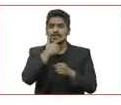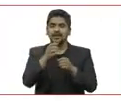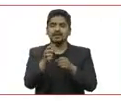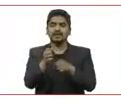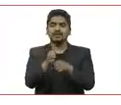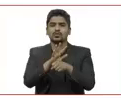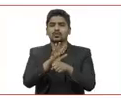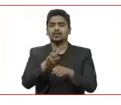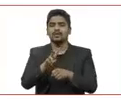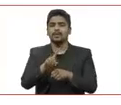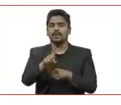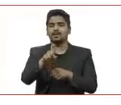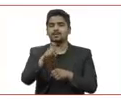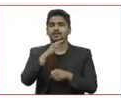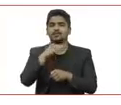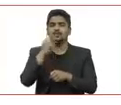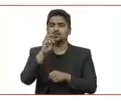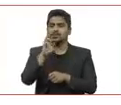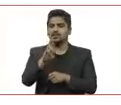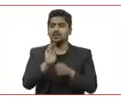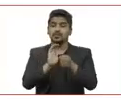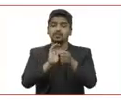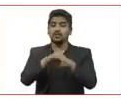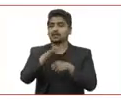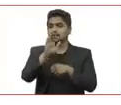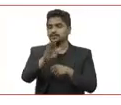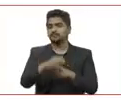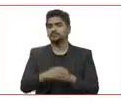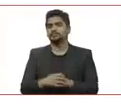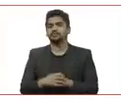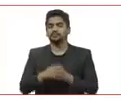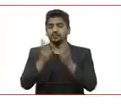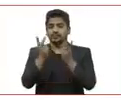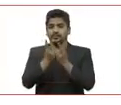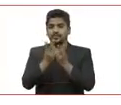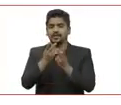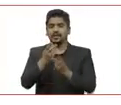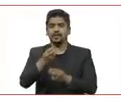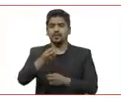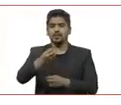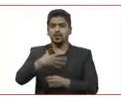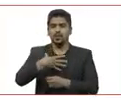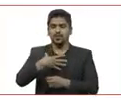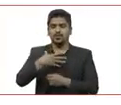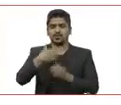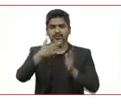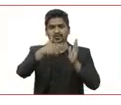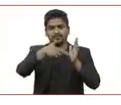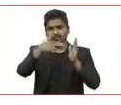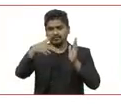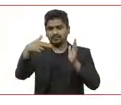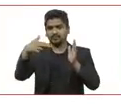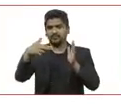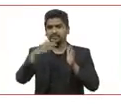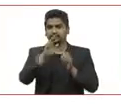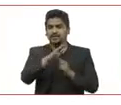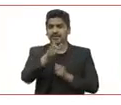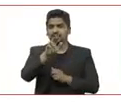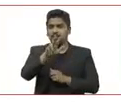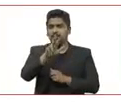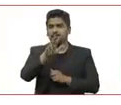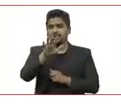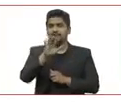बेलायती प्रजातिबाट हुने मृत्युको दर बढी छ। जस्तै तपाईँले यो पहेँलो बार जुन देख्नुहुन्छ यसमा के देखिन्छ भने